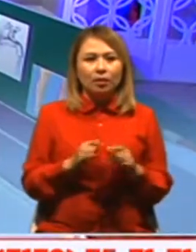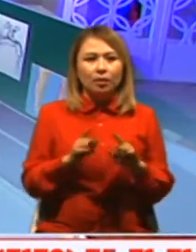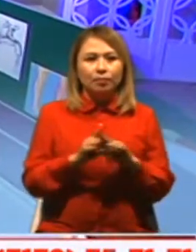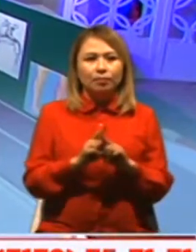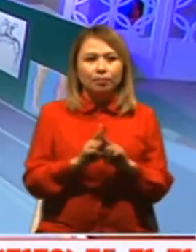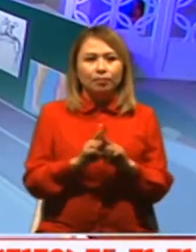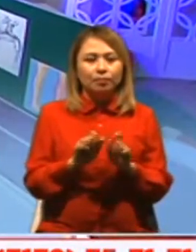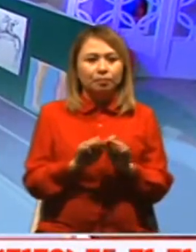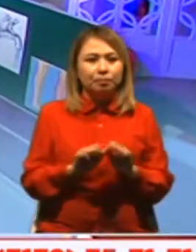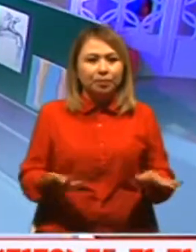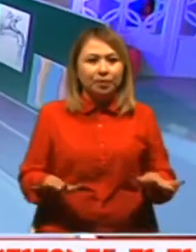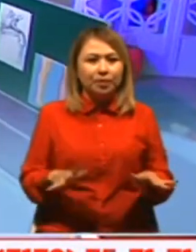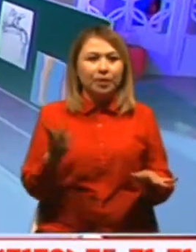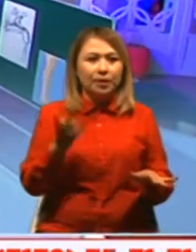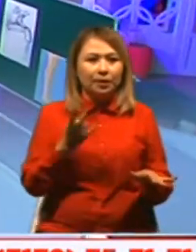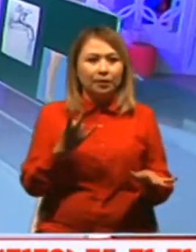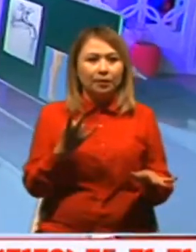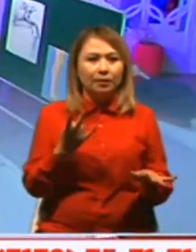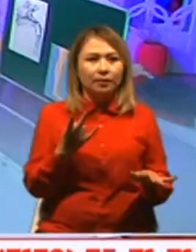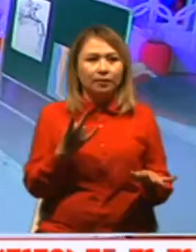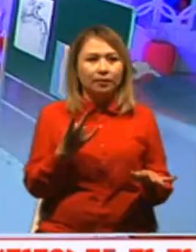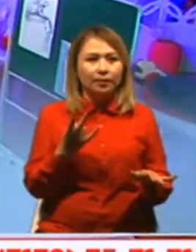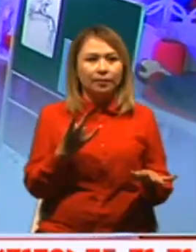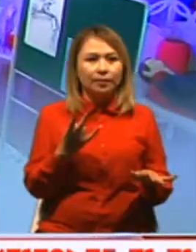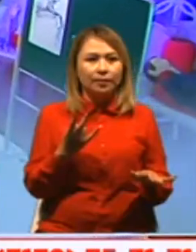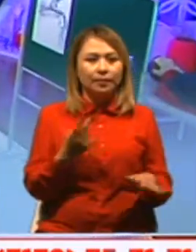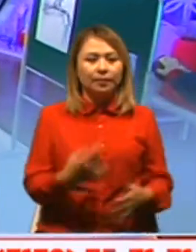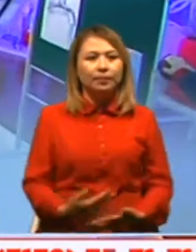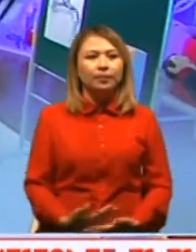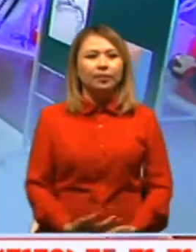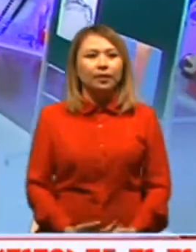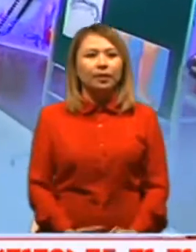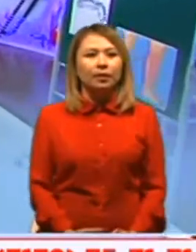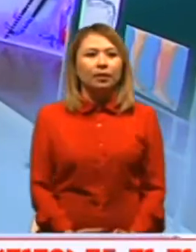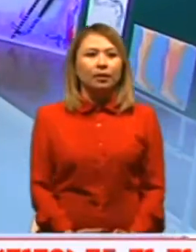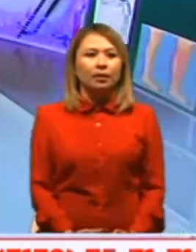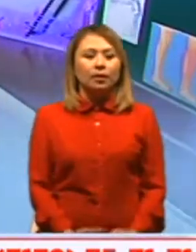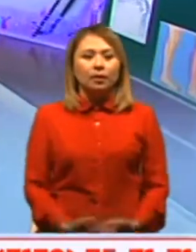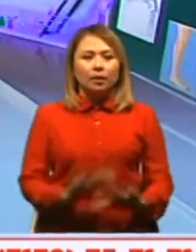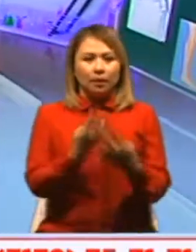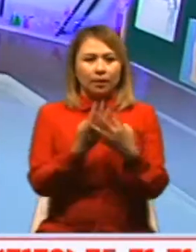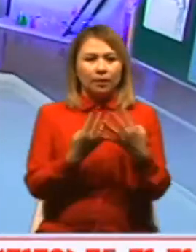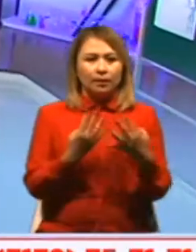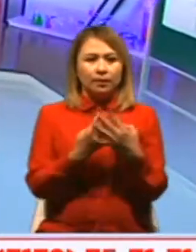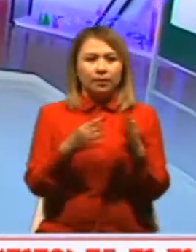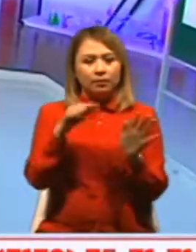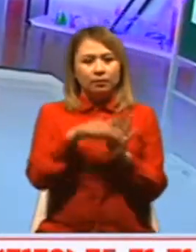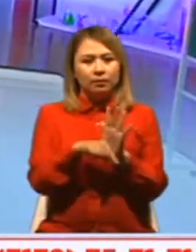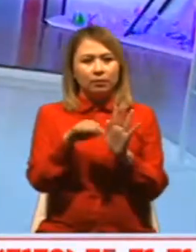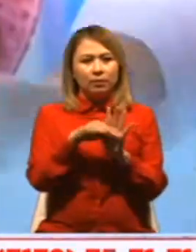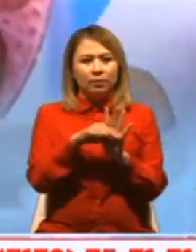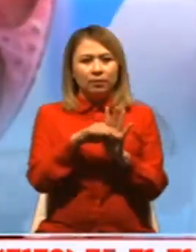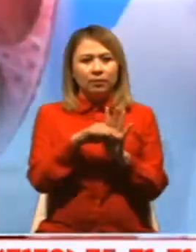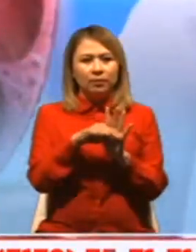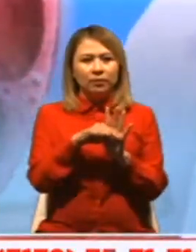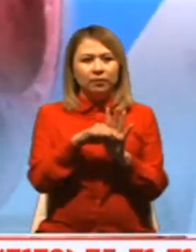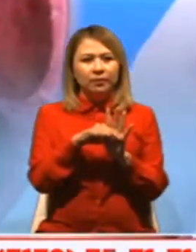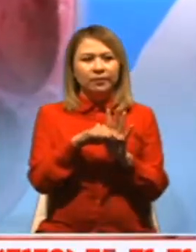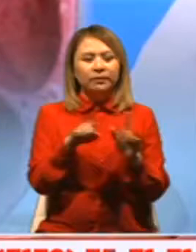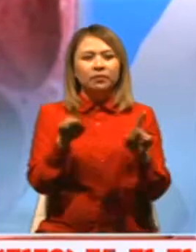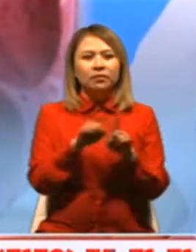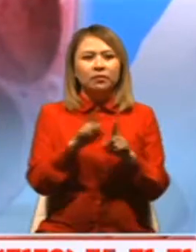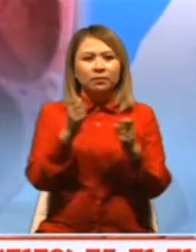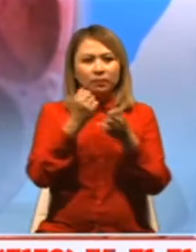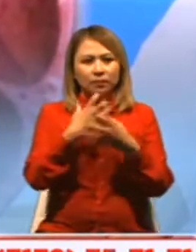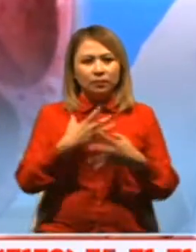таралған мен ұстап тұрамын. Яғни вне клеточный жидкостьқа емес, яғни клетка ішіне тарайды. Сол кезде тіндерді